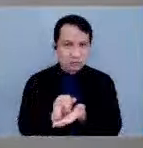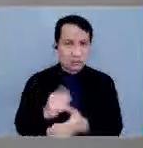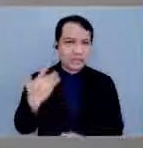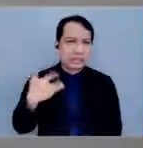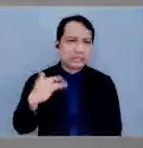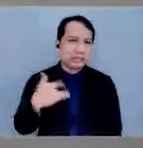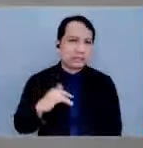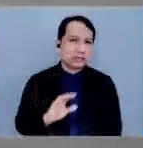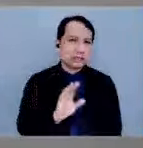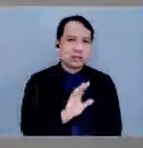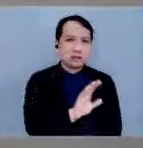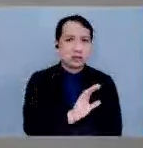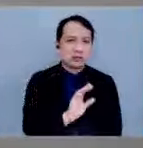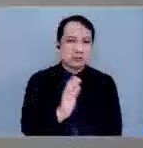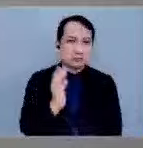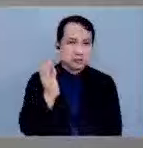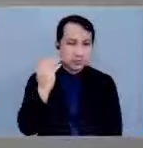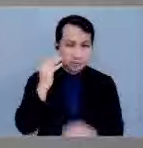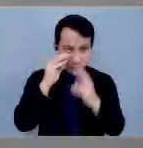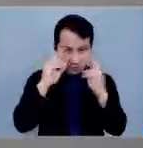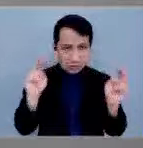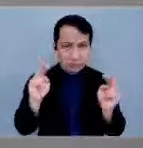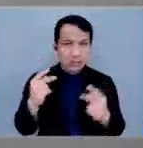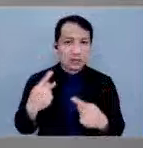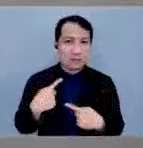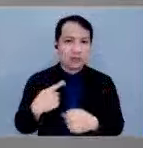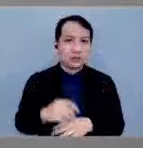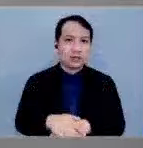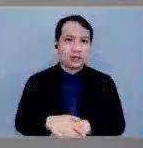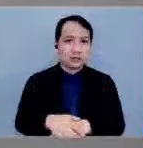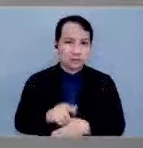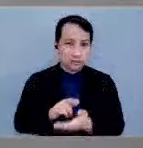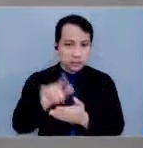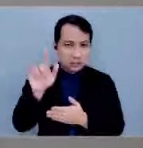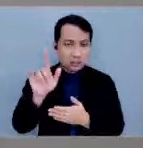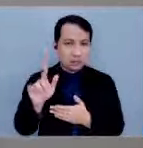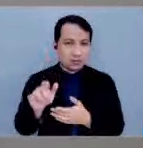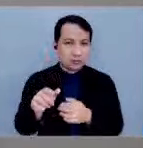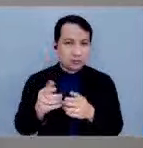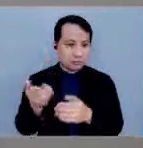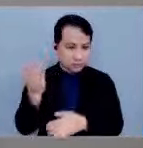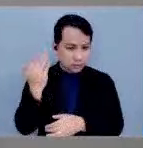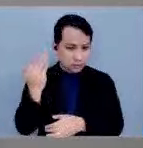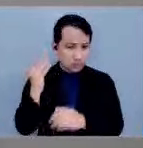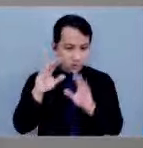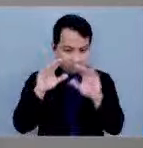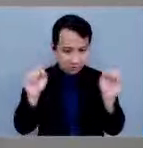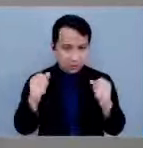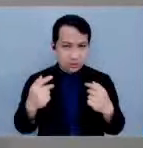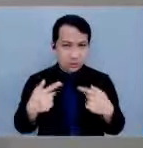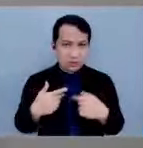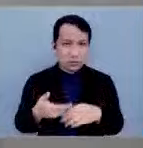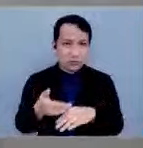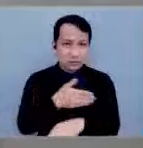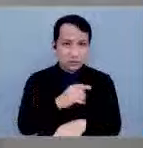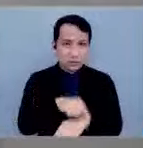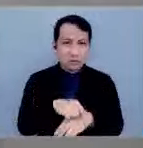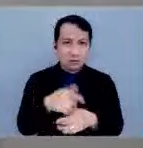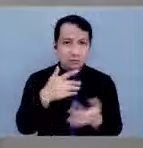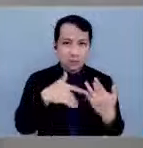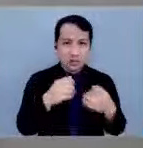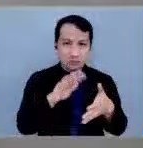si Pangulong Marcos ang may ganung klaseng biyahe po. May mga previous administrations po before him na marami din pong